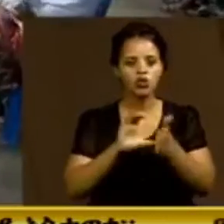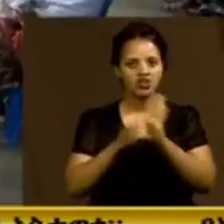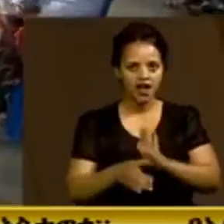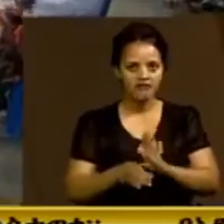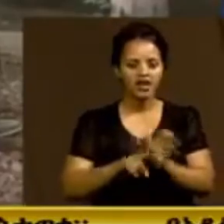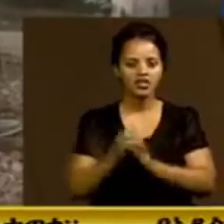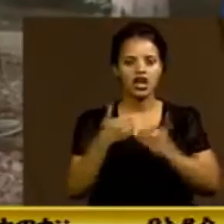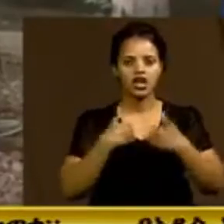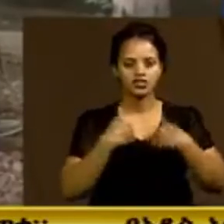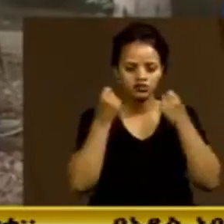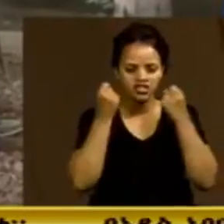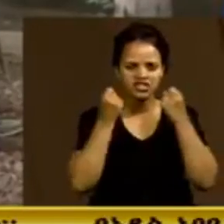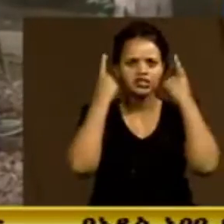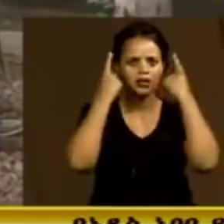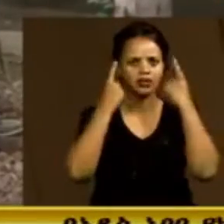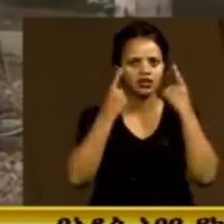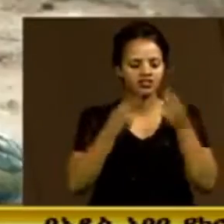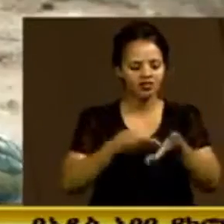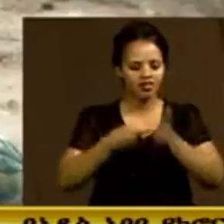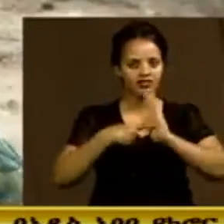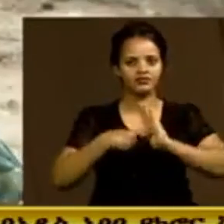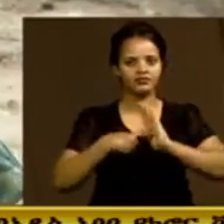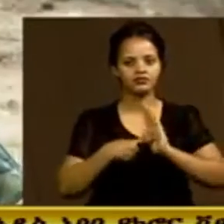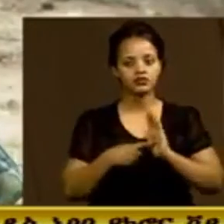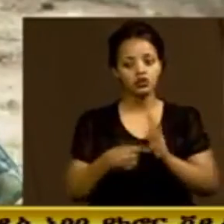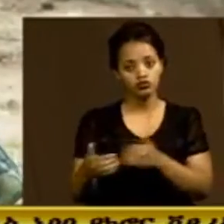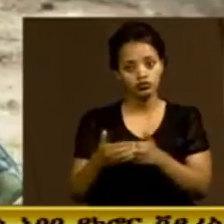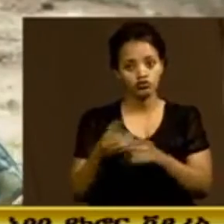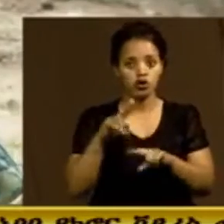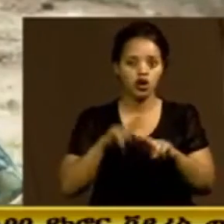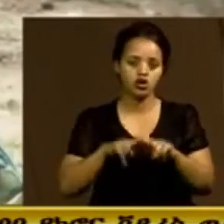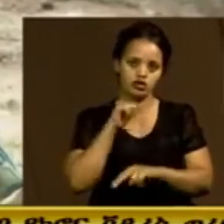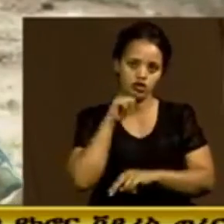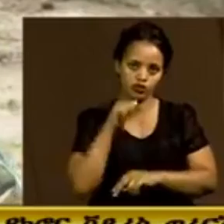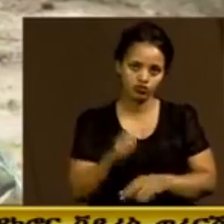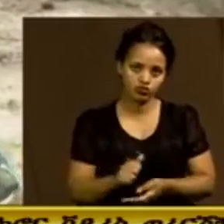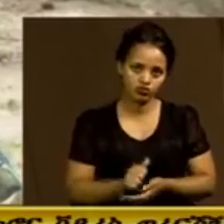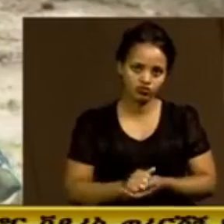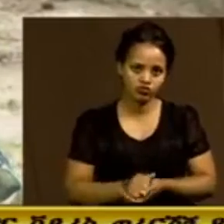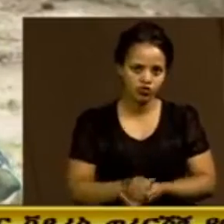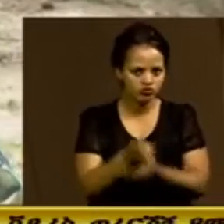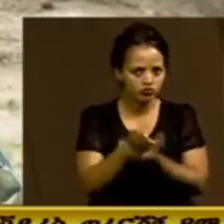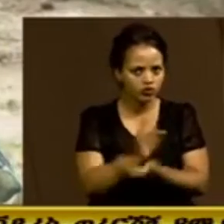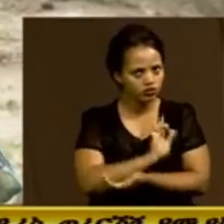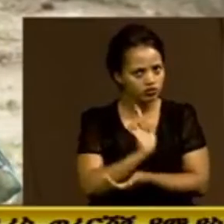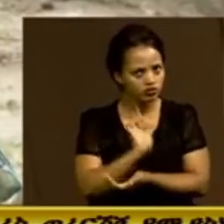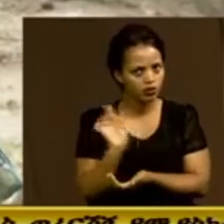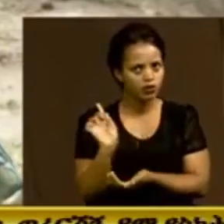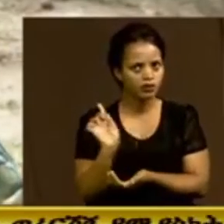ቫይረስ ያላቸውን ግንዛቤ እንዲያወጉን፣ ተጠጋግታችሁ አትቀመጡ፣ አትጨባበጡ፣